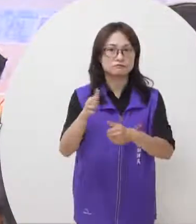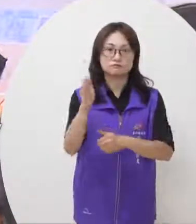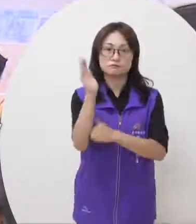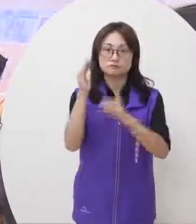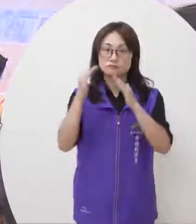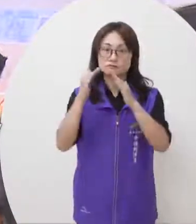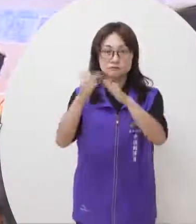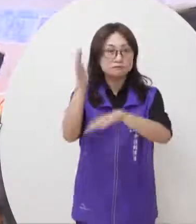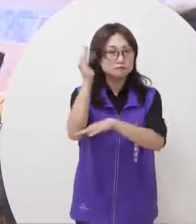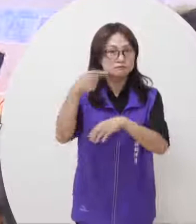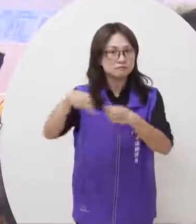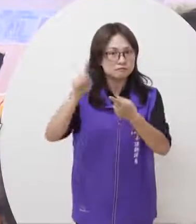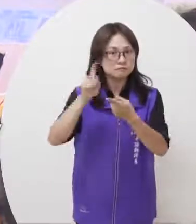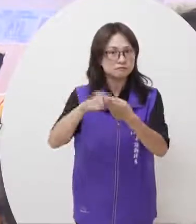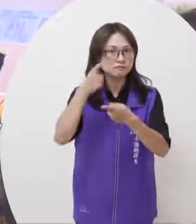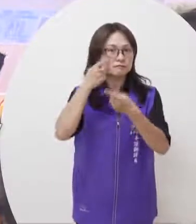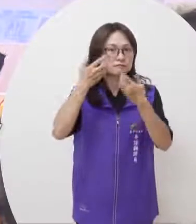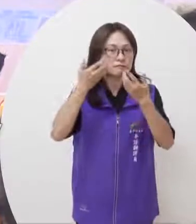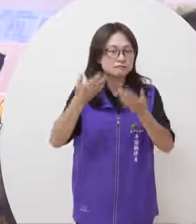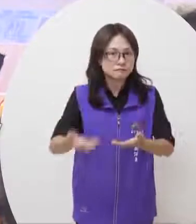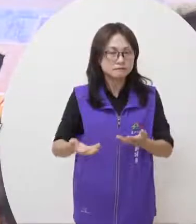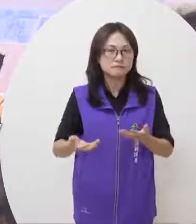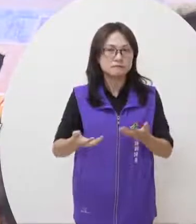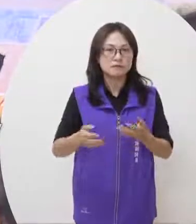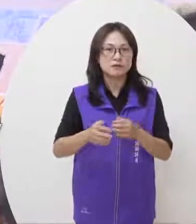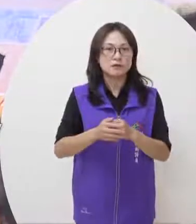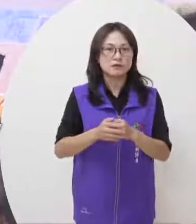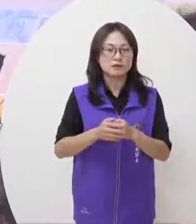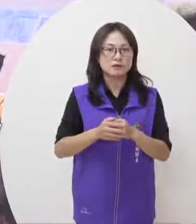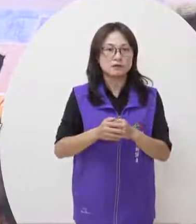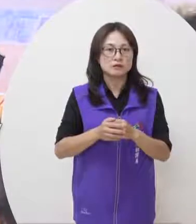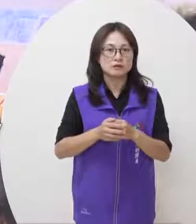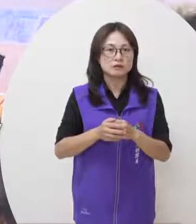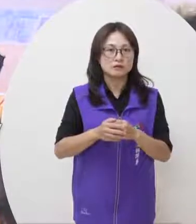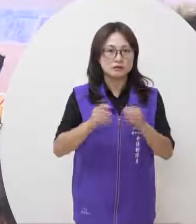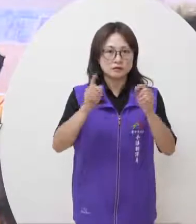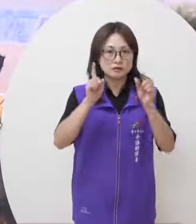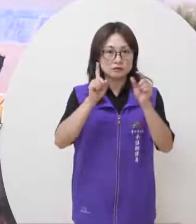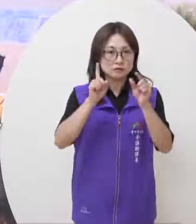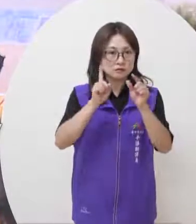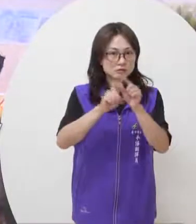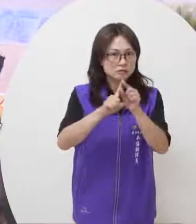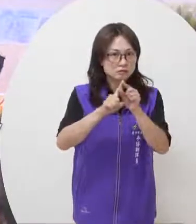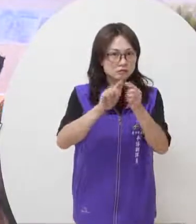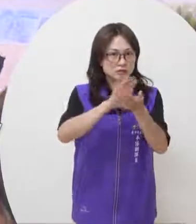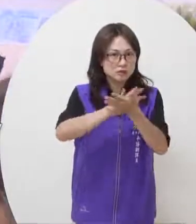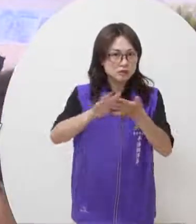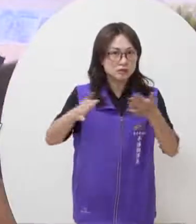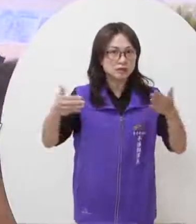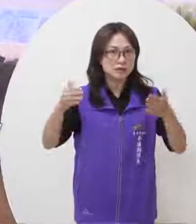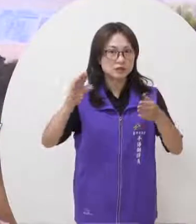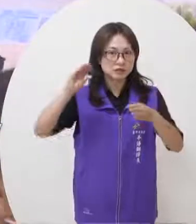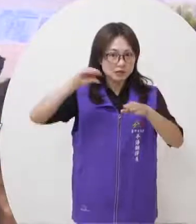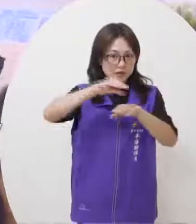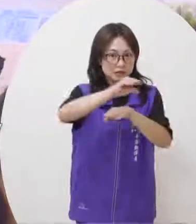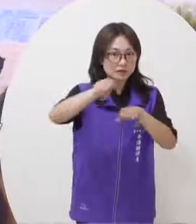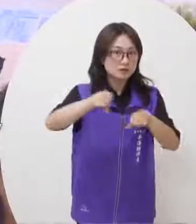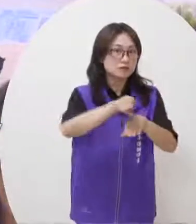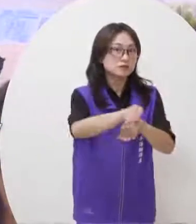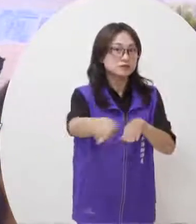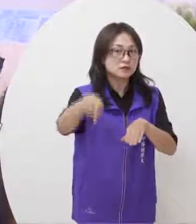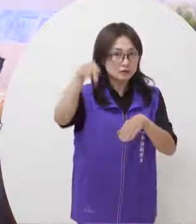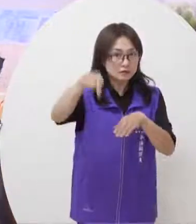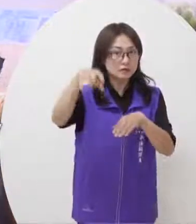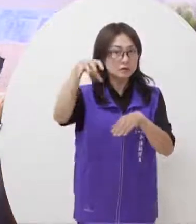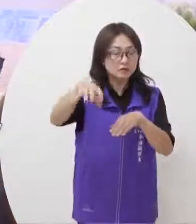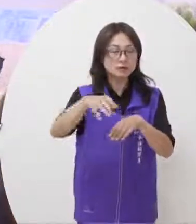正视台中市的门面，那中清交流道环中路旁的那个路口意向啊，这个装置已经